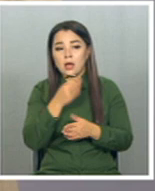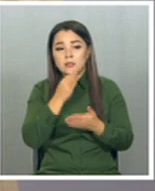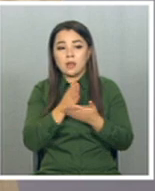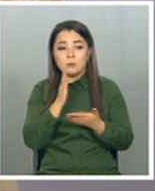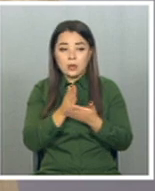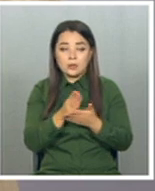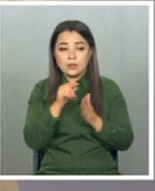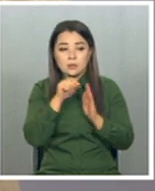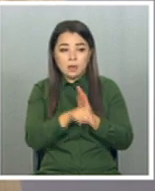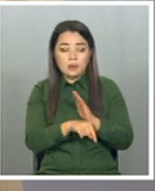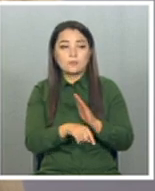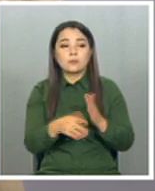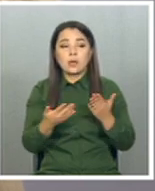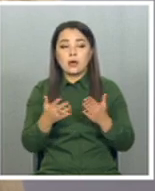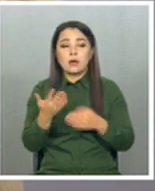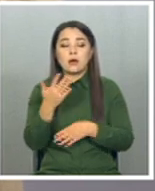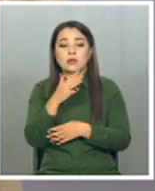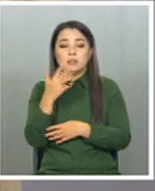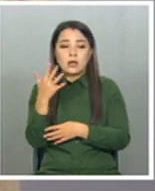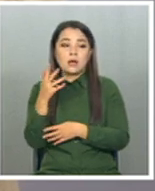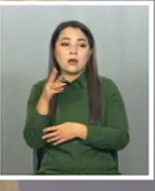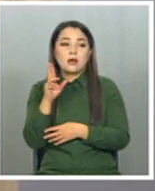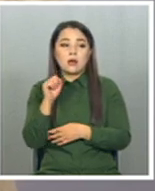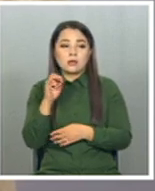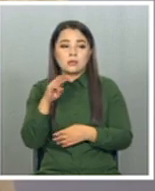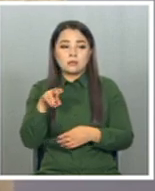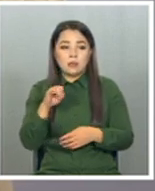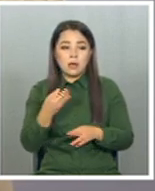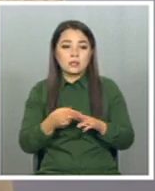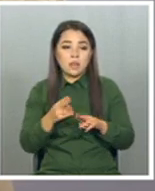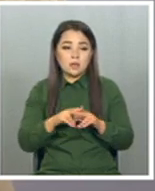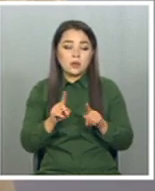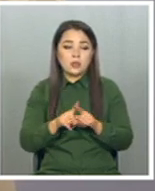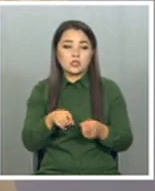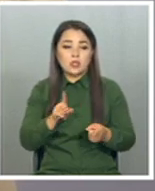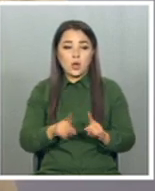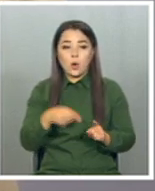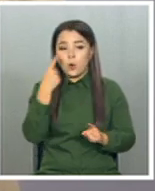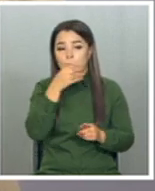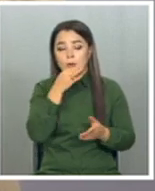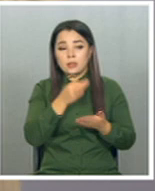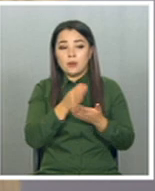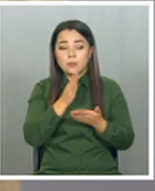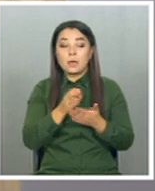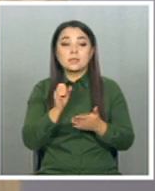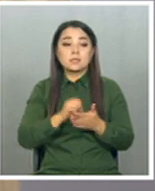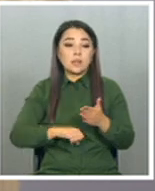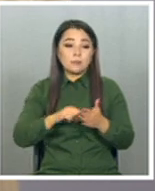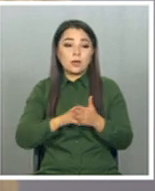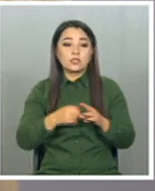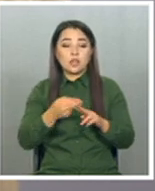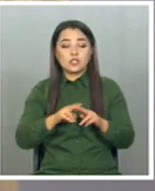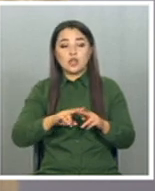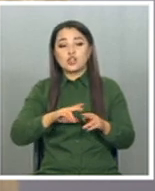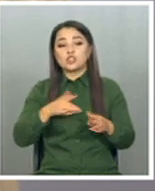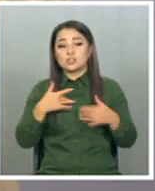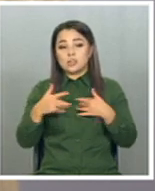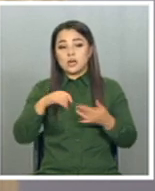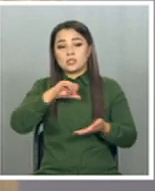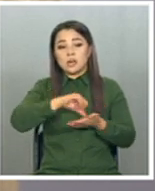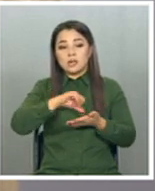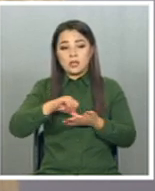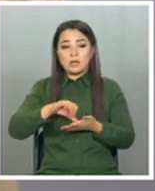сұрасаң, қарағай менен қайыңдай». Бұл реалистік образ. Себебі жырдағы